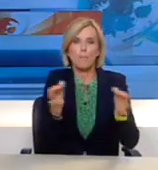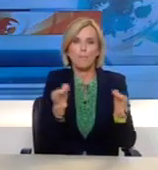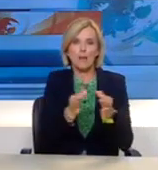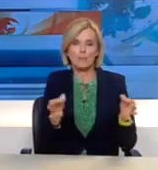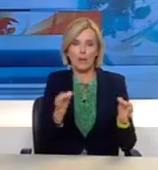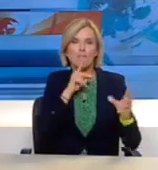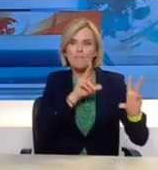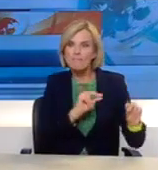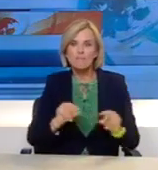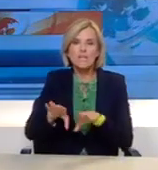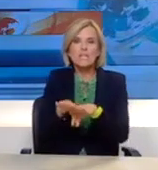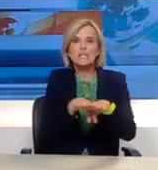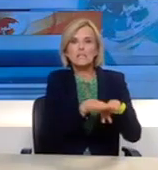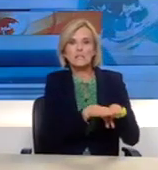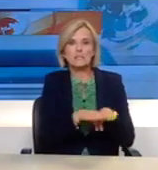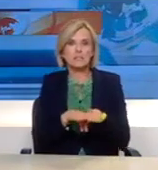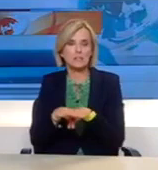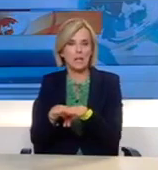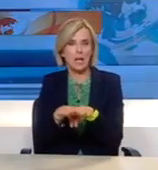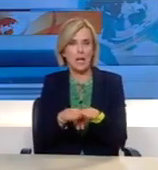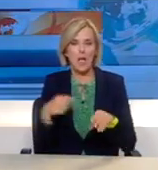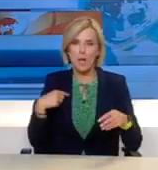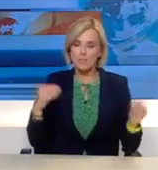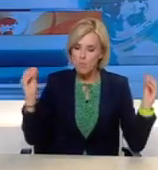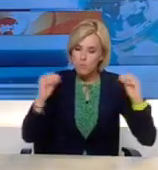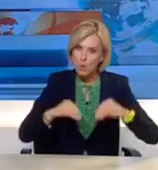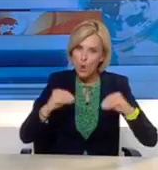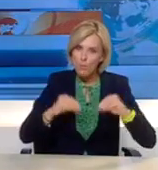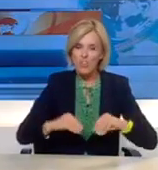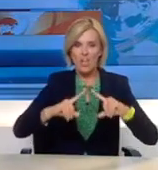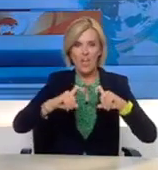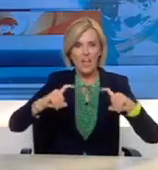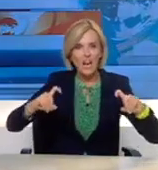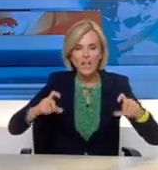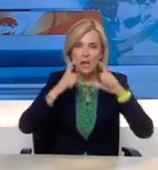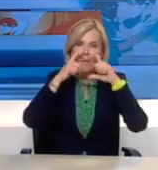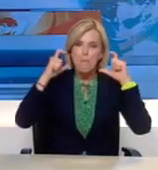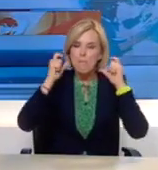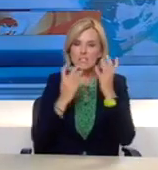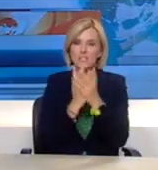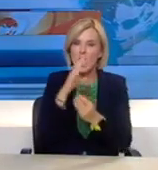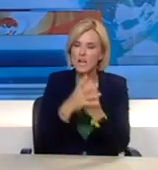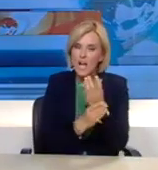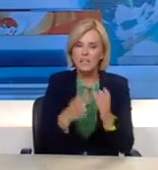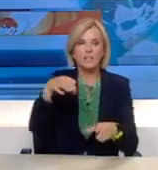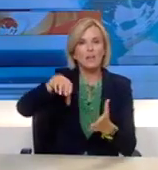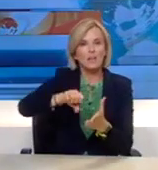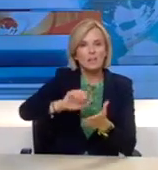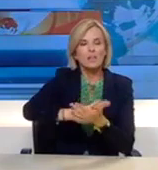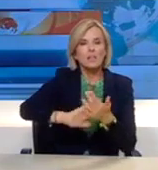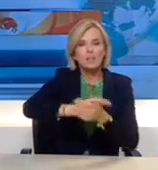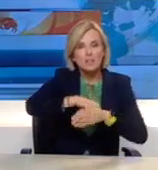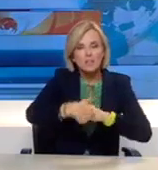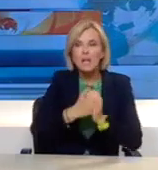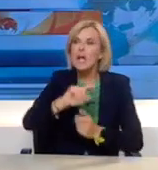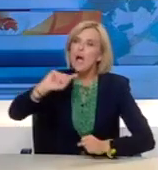όλους τους συμπολίτες μας. Προμηθευτήκαμε υγειονομικό υλικό και μέσα ατομικής προστασίας για όλους, σε όλη την Ελλάδα,